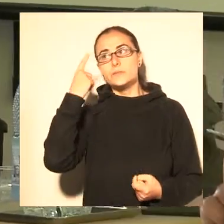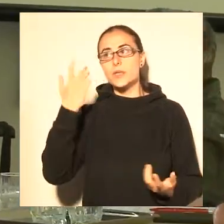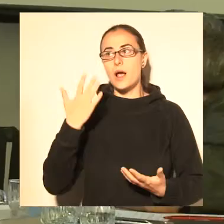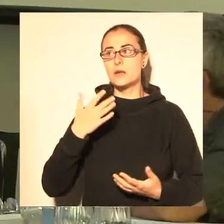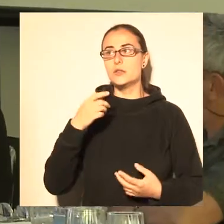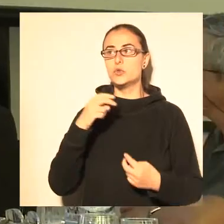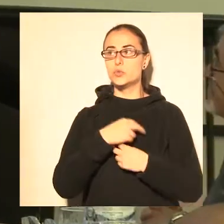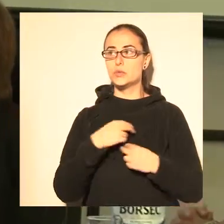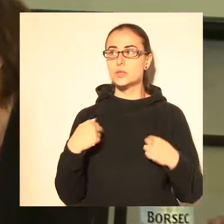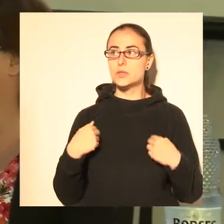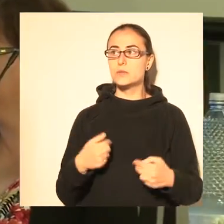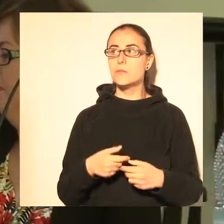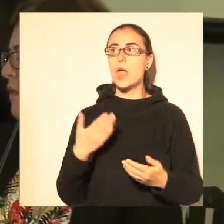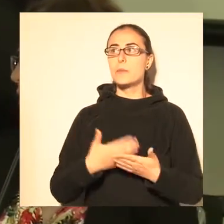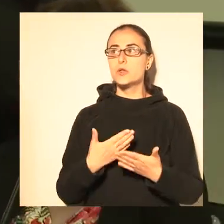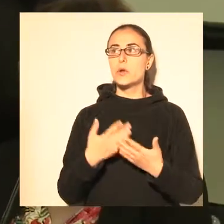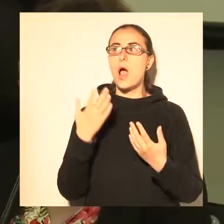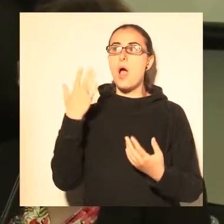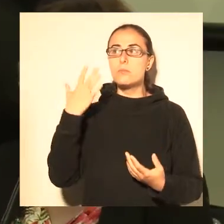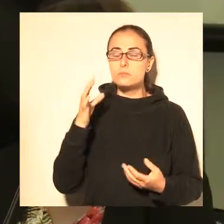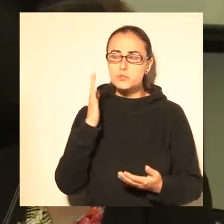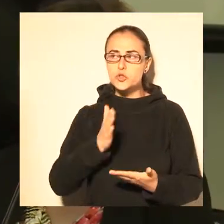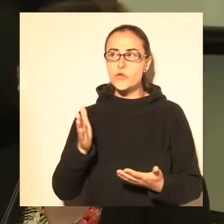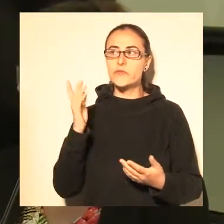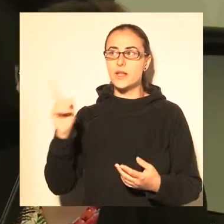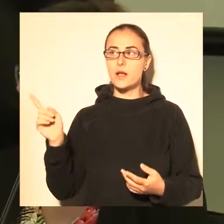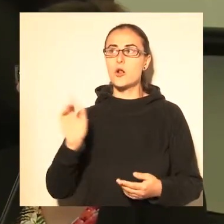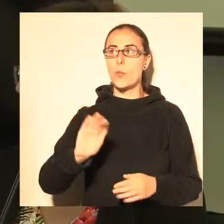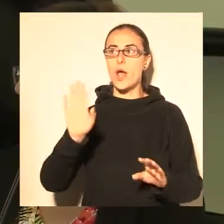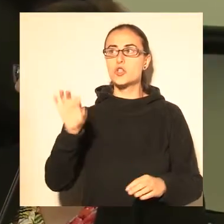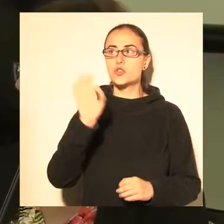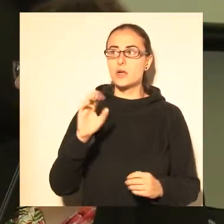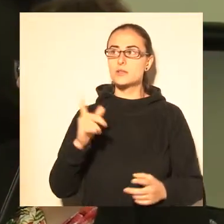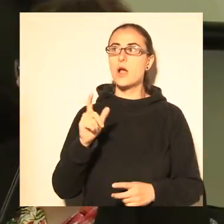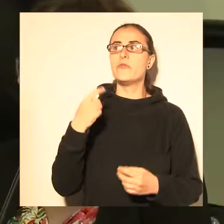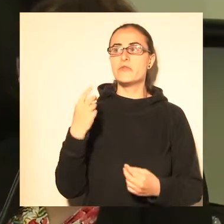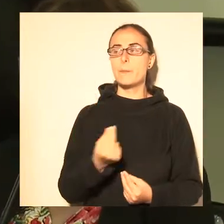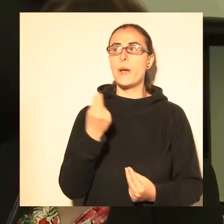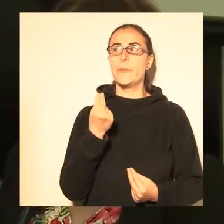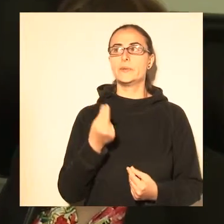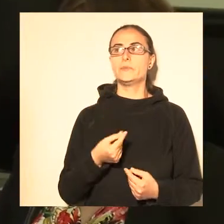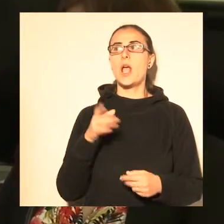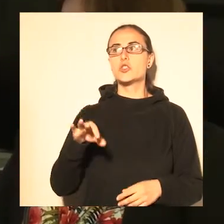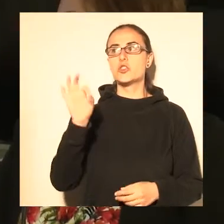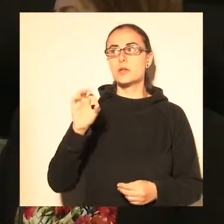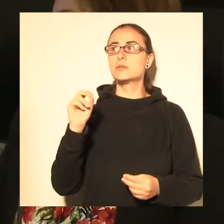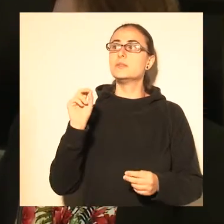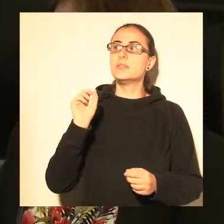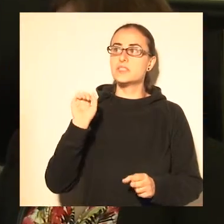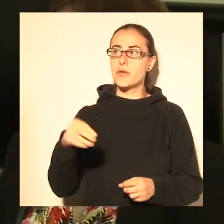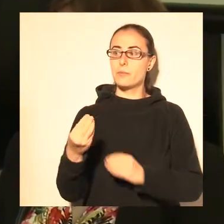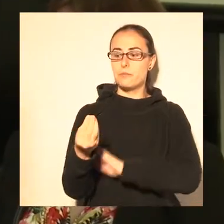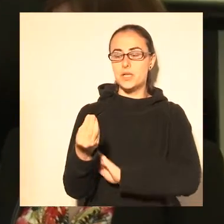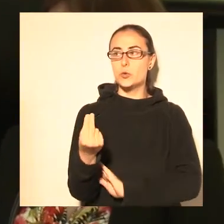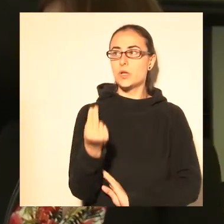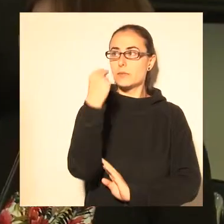mă simt jignit pentru că absolut fiecare copil din ăsta are o șansă are șansa să i fie mai bine are are șansa să